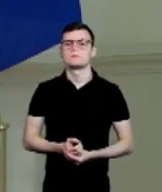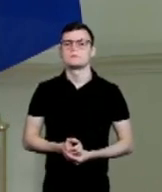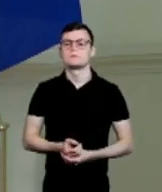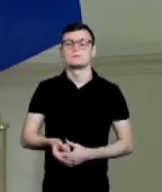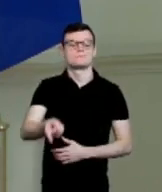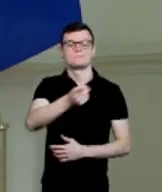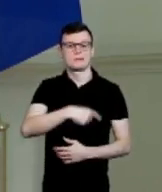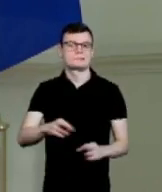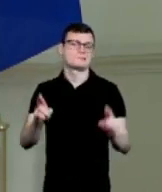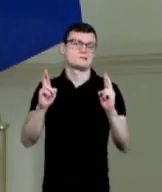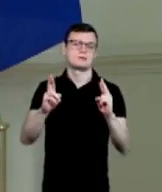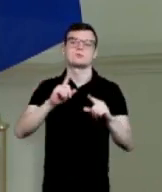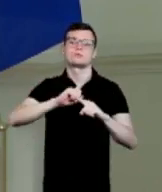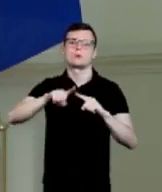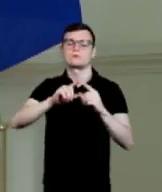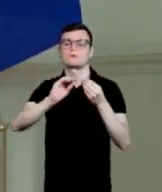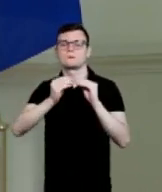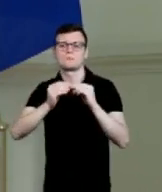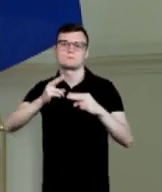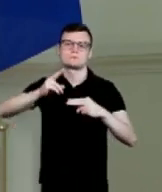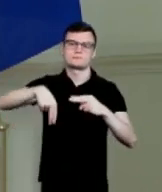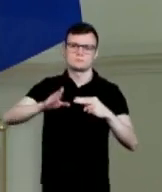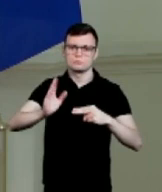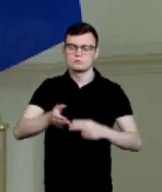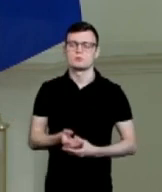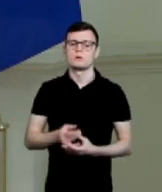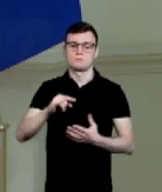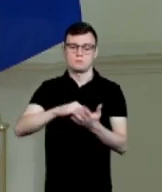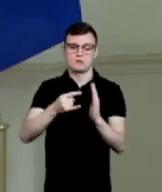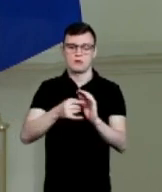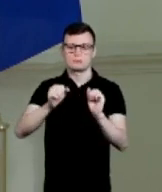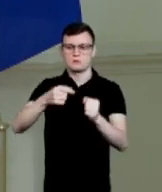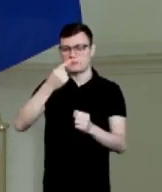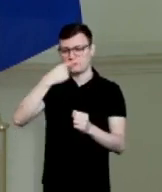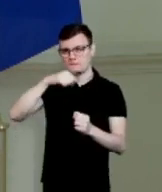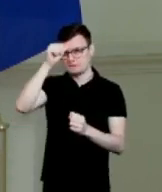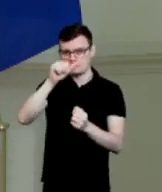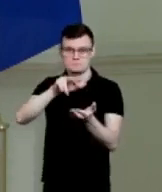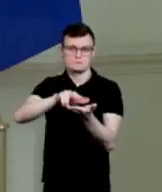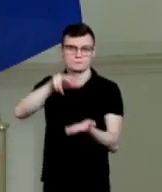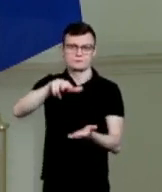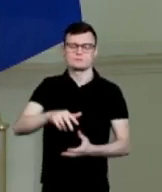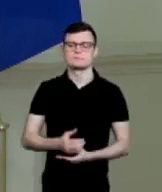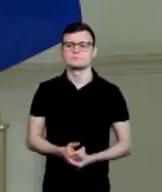dėrybos netrukus bus pabaigtos tam, kad planą būtų galima priimti ateinantį mėnesį ir kad